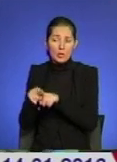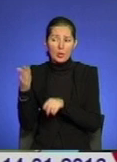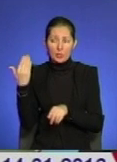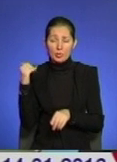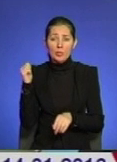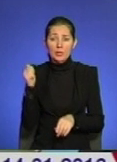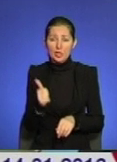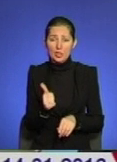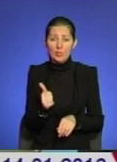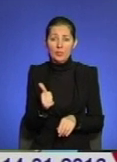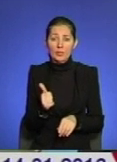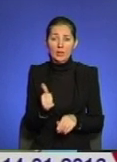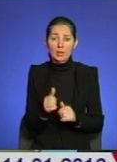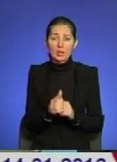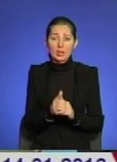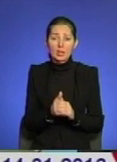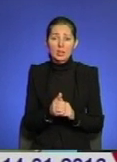попереднім тижнем